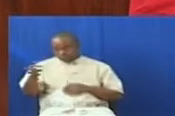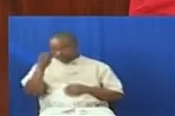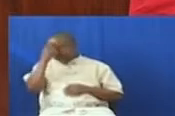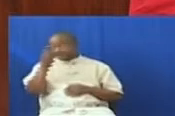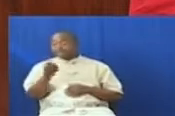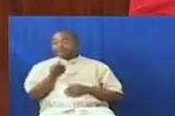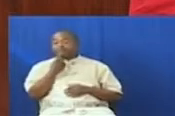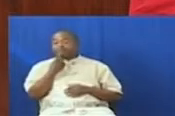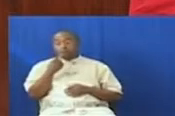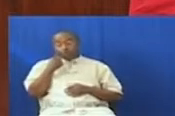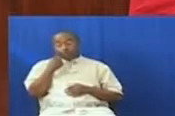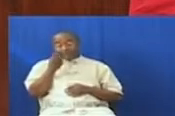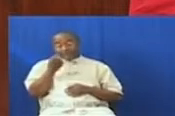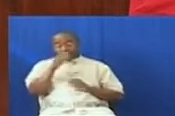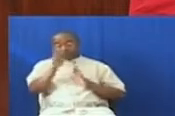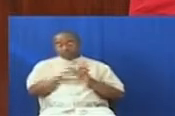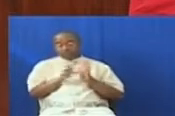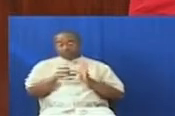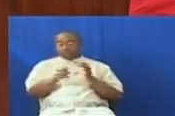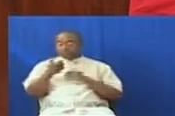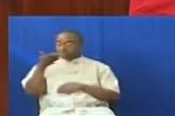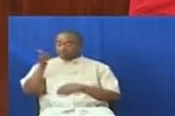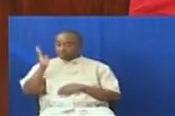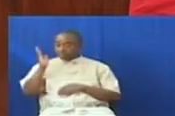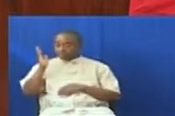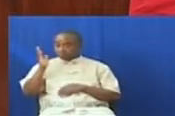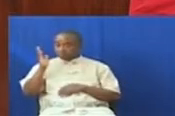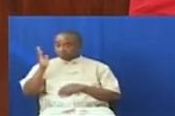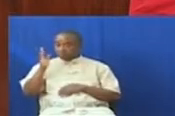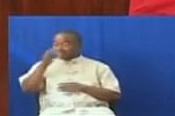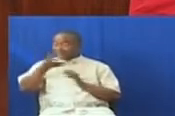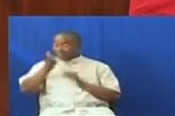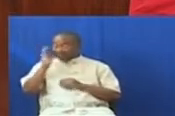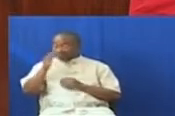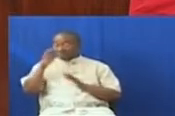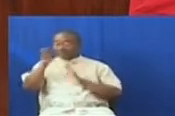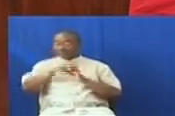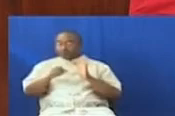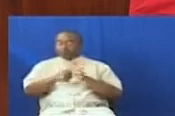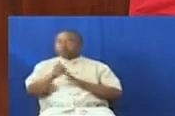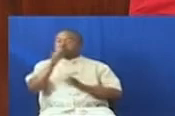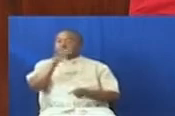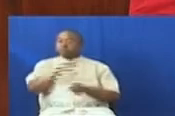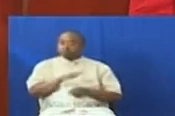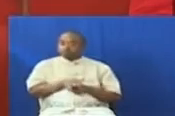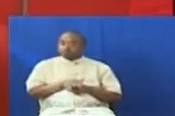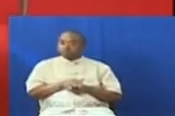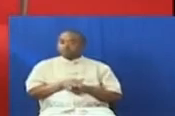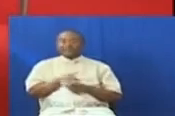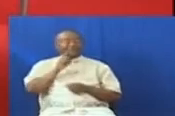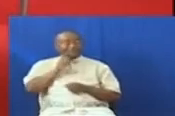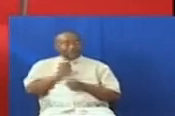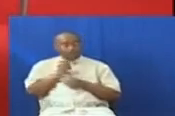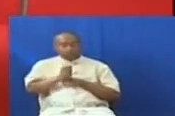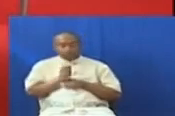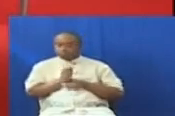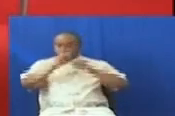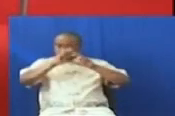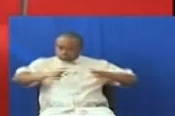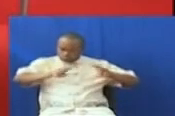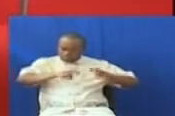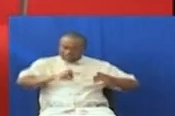za malipo ya serikali zilivyokuwa na taratibu nyingi na za uhakiki wa kila hatua,